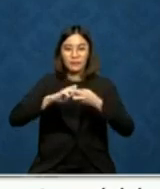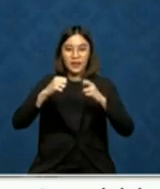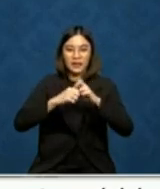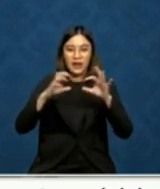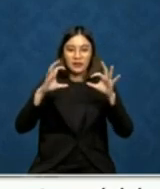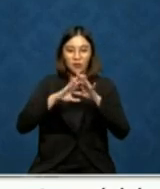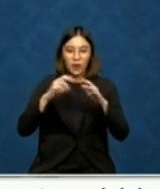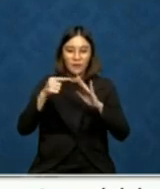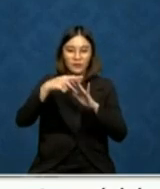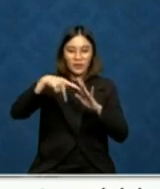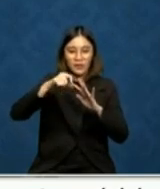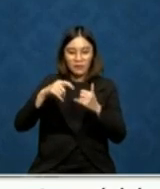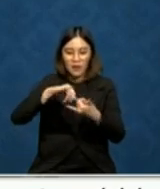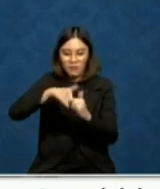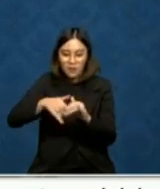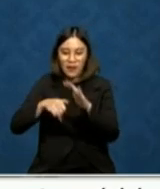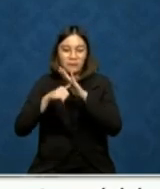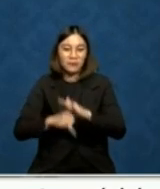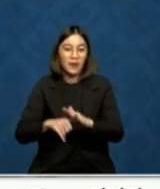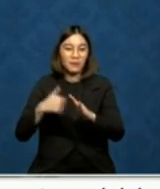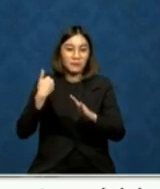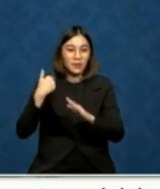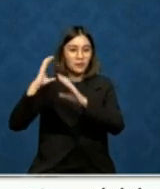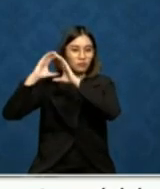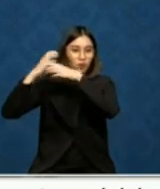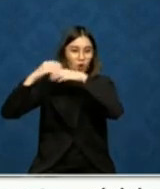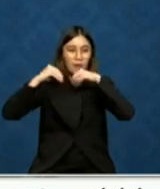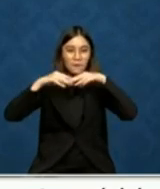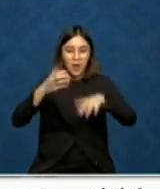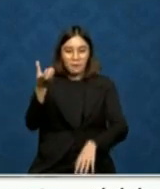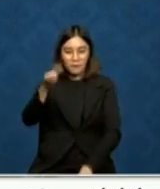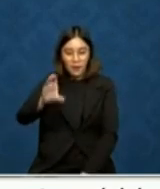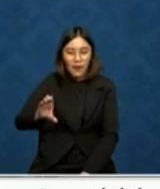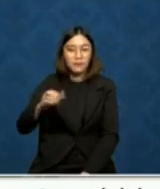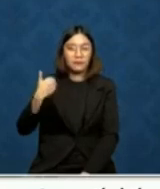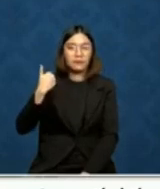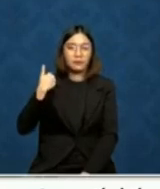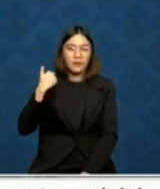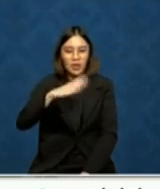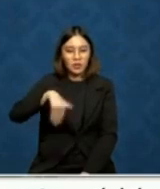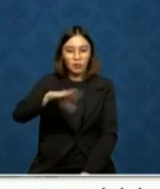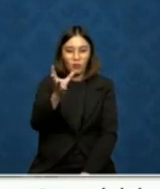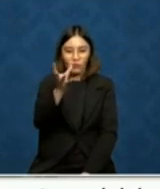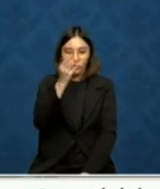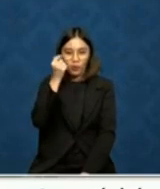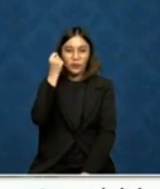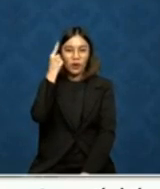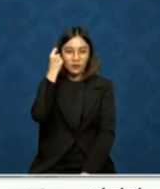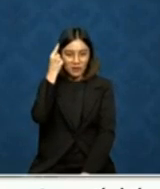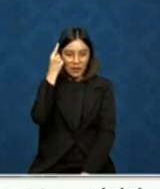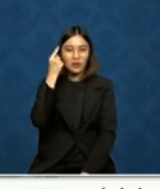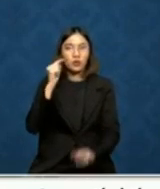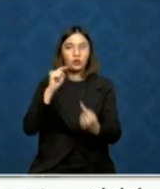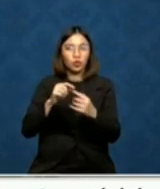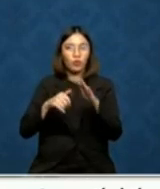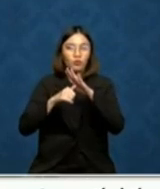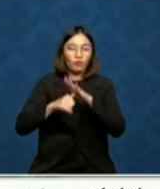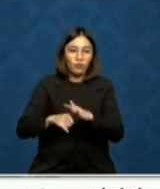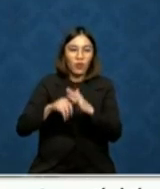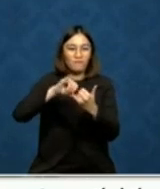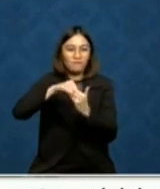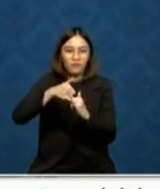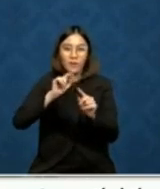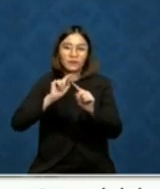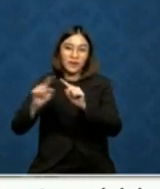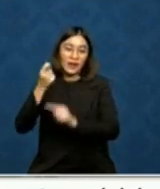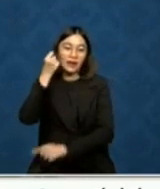พศกันอย่างแพร่หลายซีรีส์เรื่องนี้มีการออกฉายหลายตอนและทำให้เราเข้าใจมายาคติของการคุกคาม